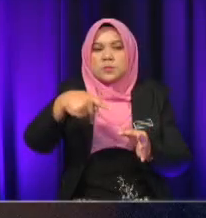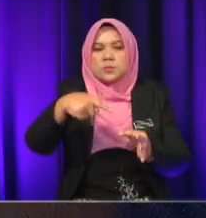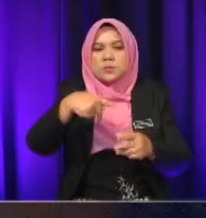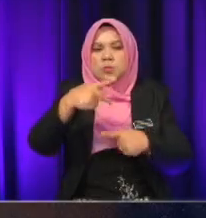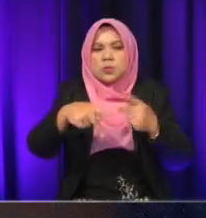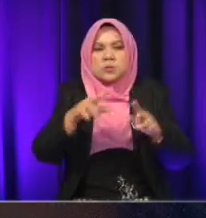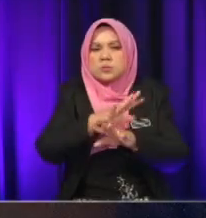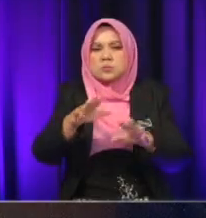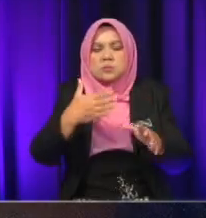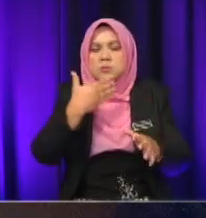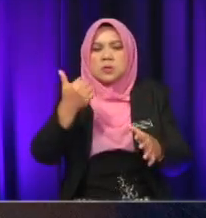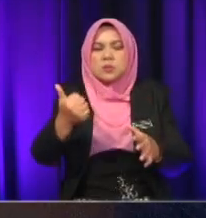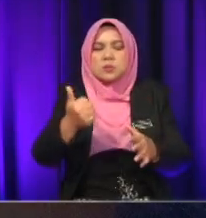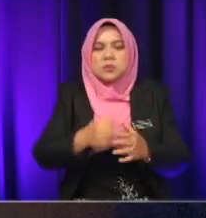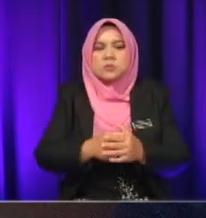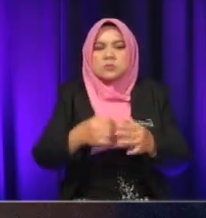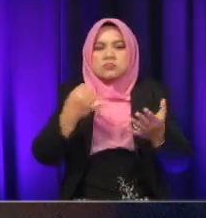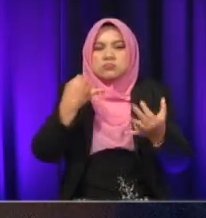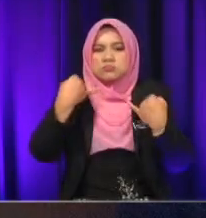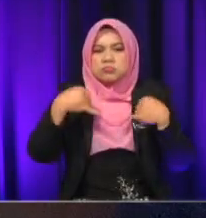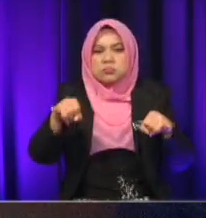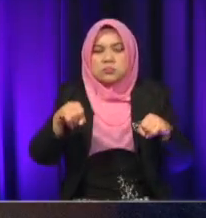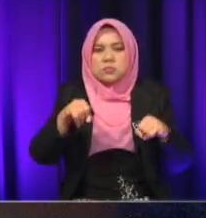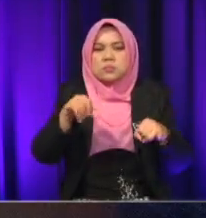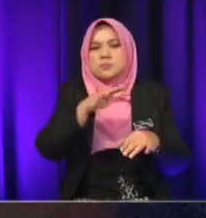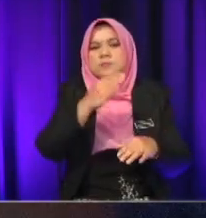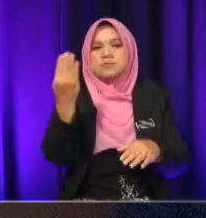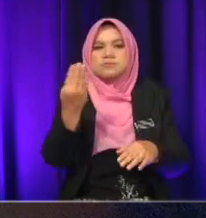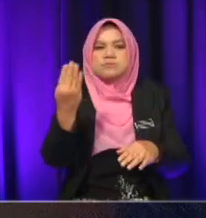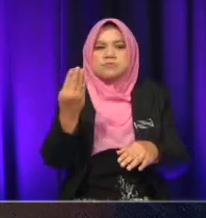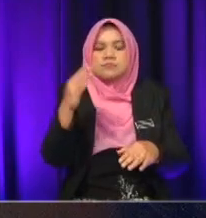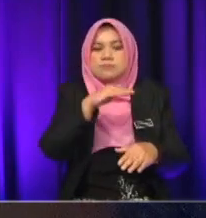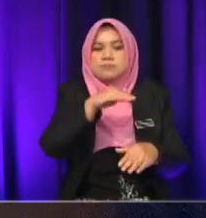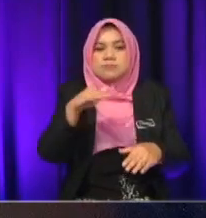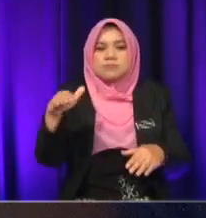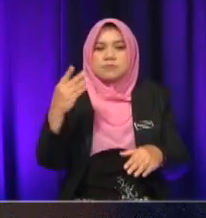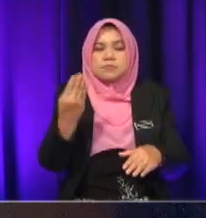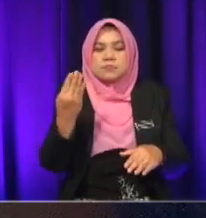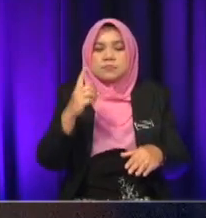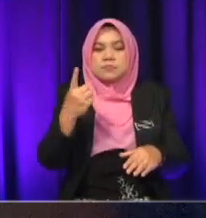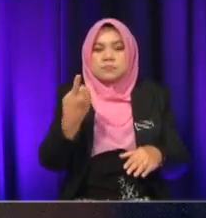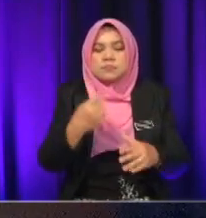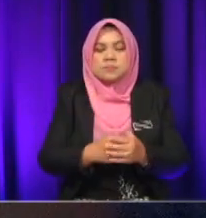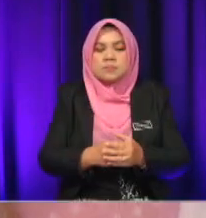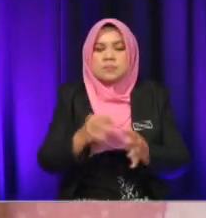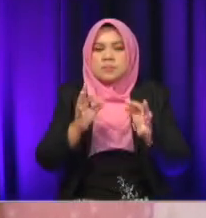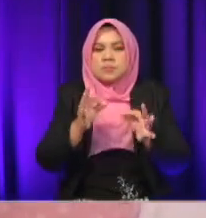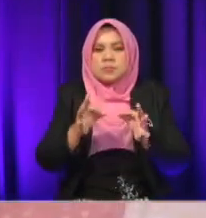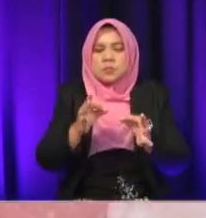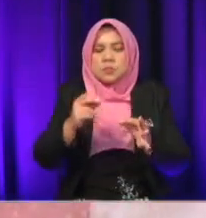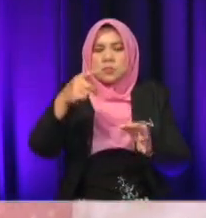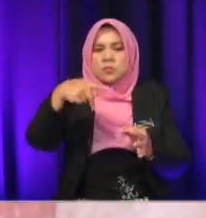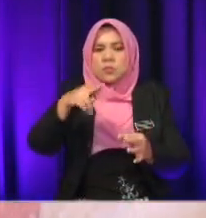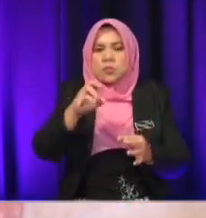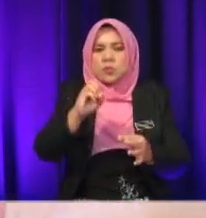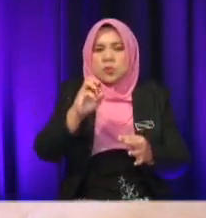kencang, jualannya pun mendata ajalah. Kalau promosi itu kencang, hebat, besar-besaran,